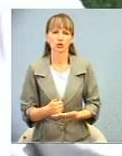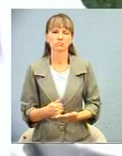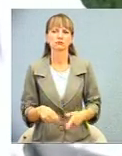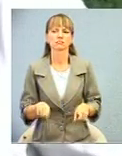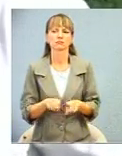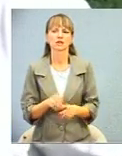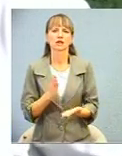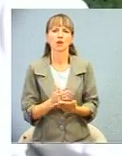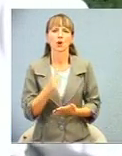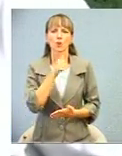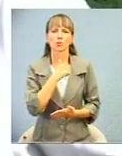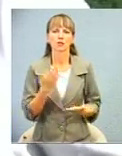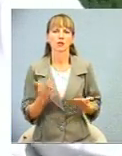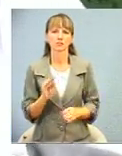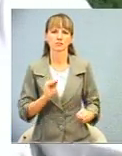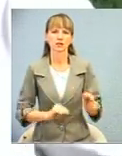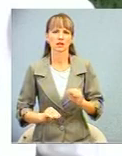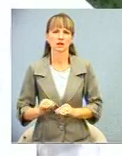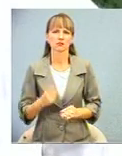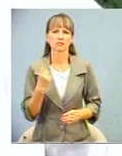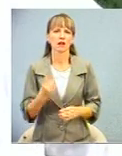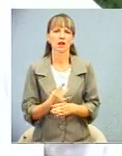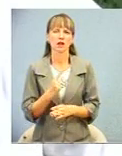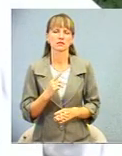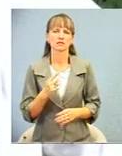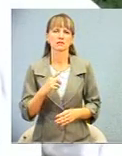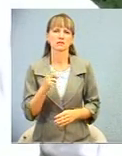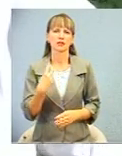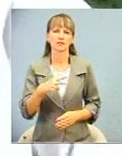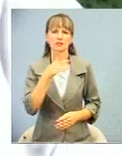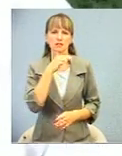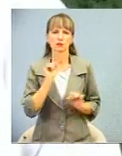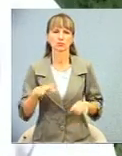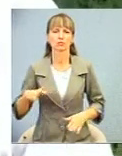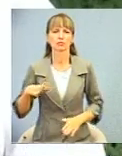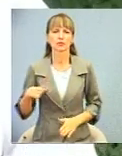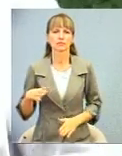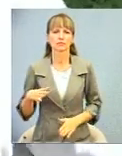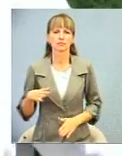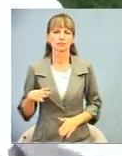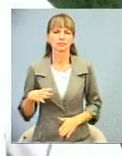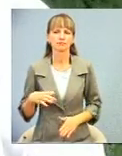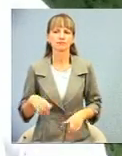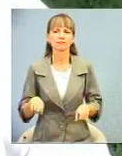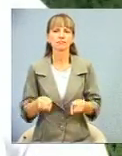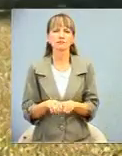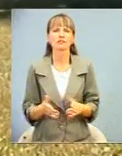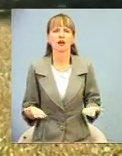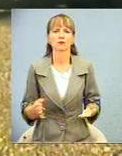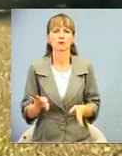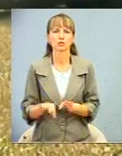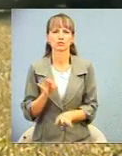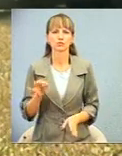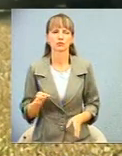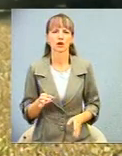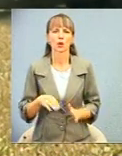такий є рік, який складається раз у 20 років може бути по ньому. Так склалося. Дещо